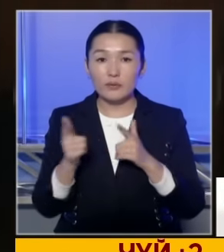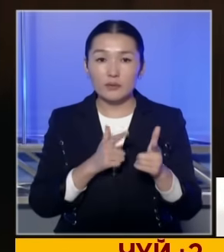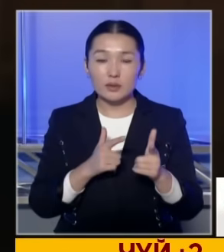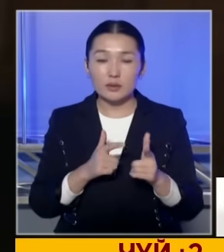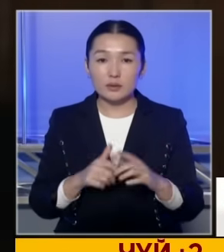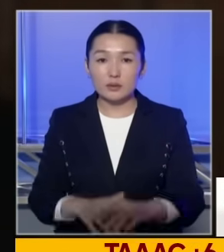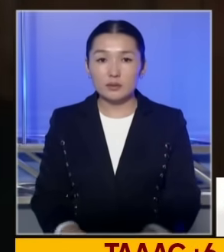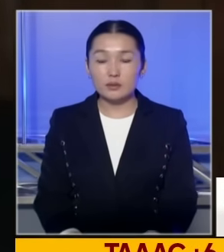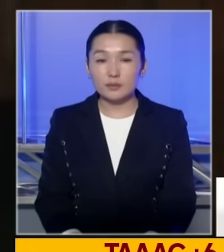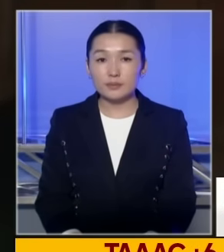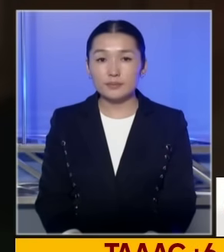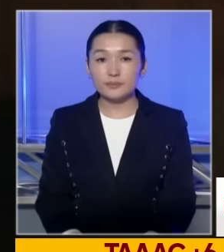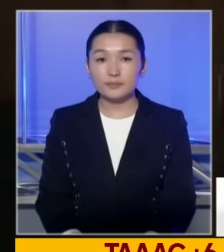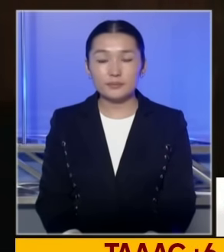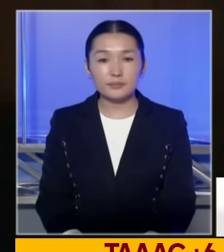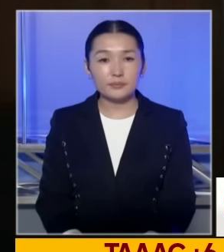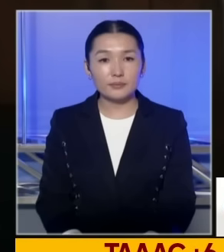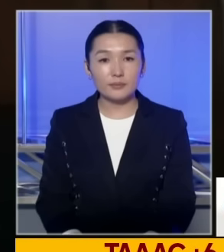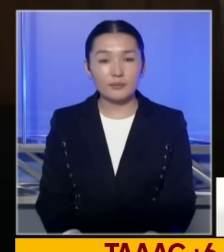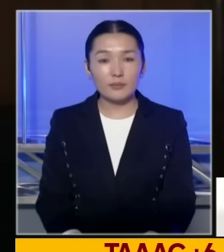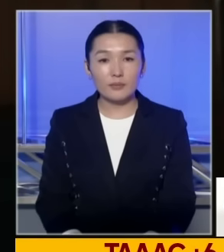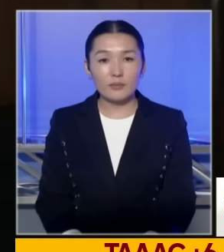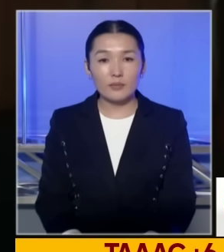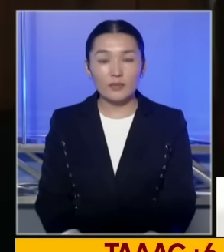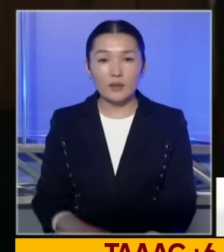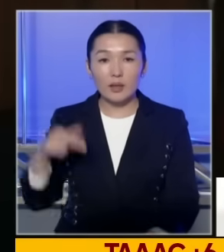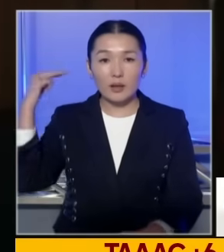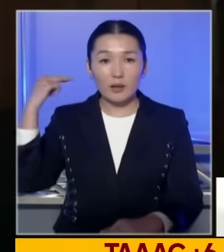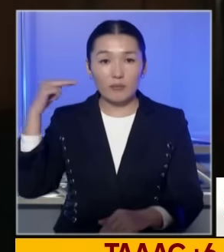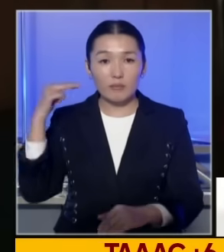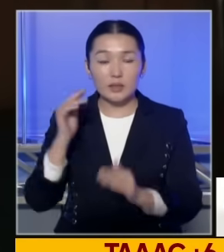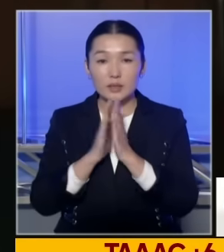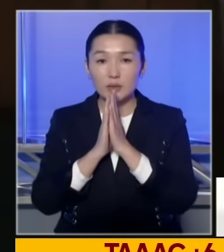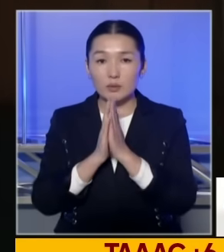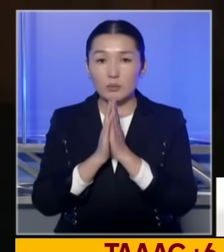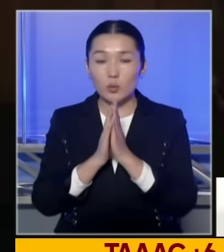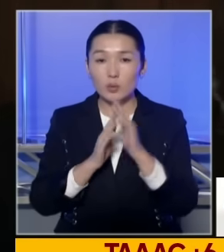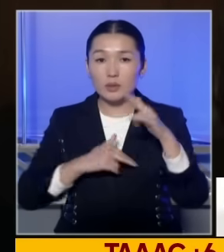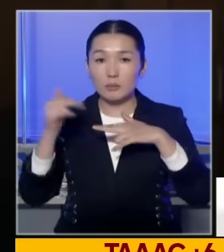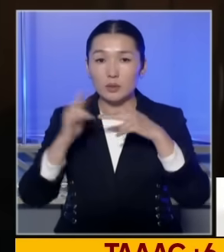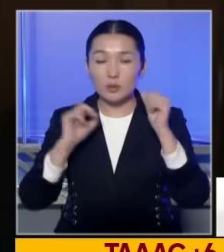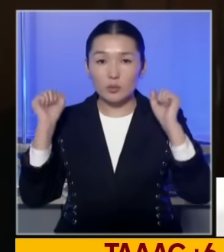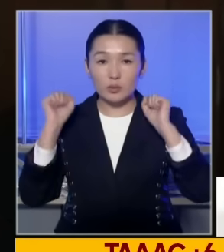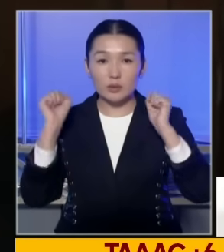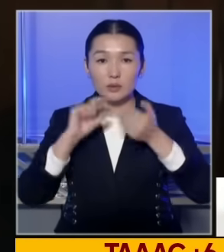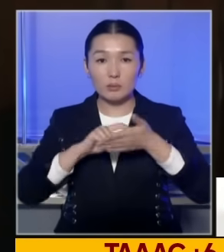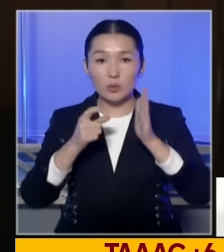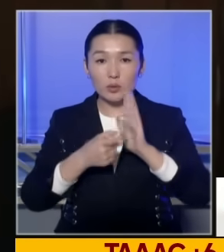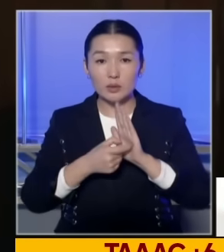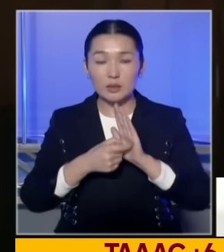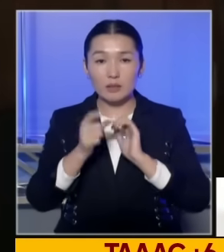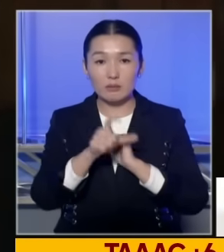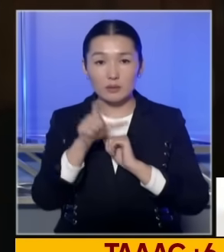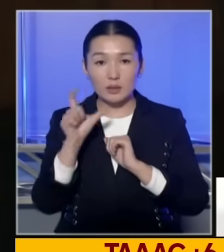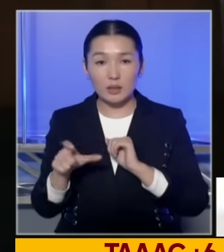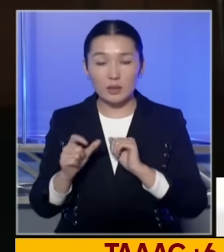koşuratmayı. Yani şu prezident üzgede gayrılıp giretilerek, şu sport sal perisi, şu ayıl yaşlarına, ayıl eline ayağına